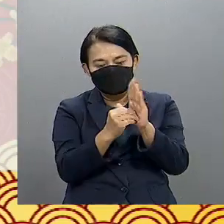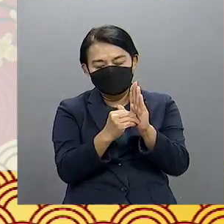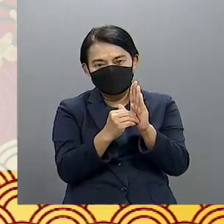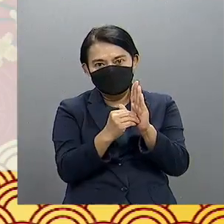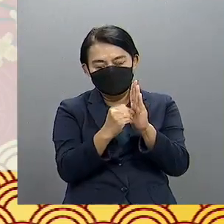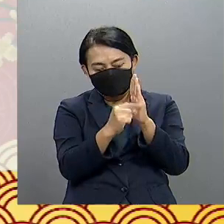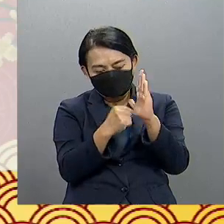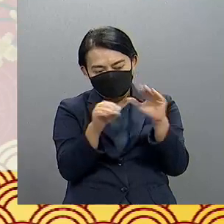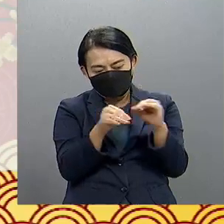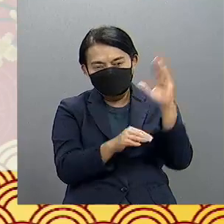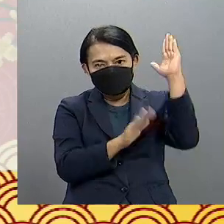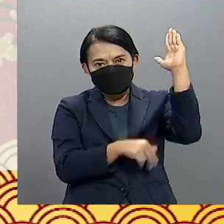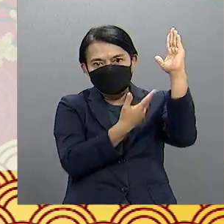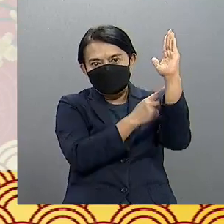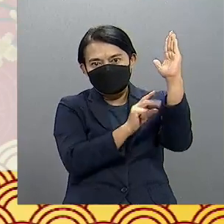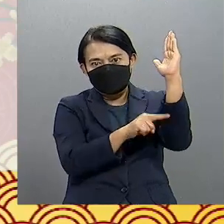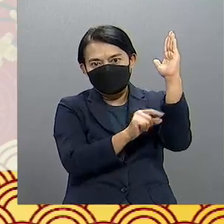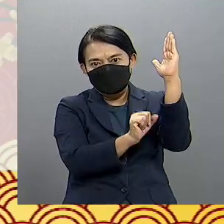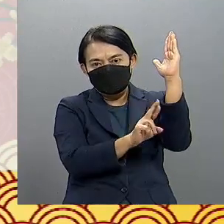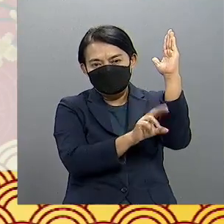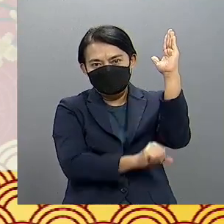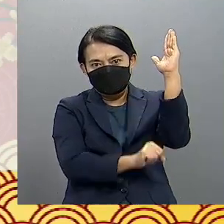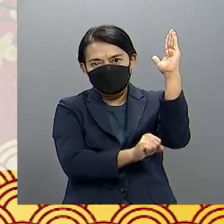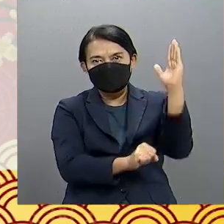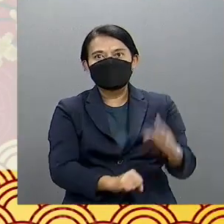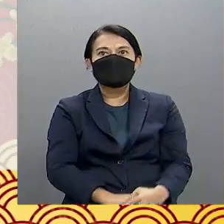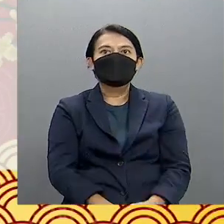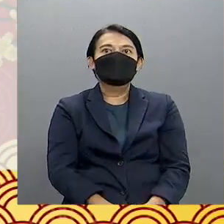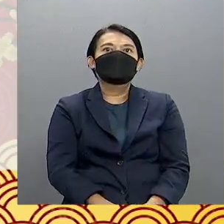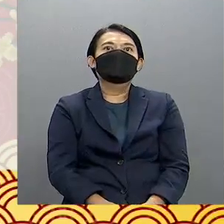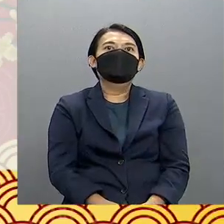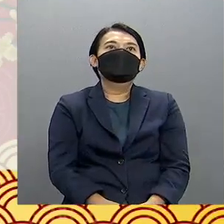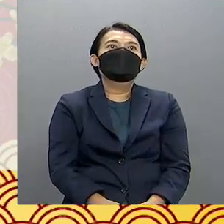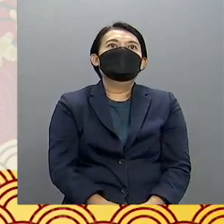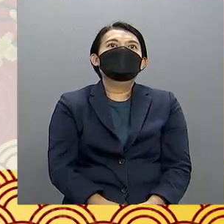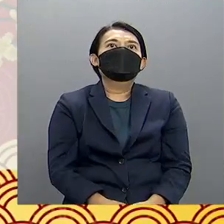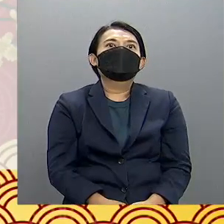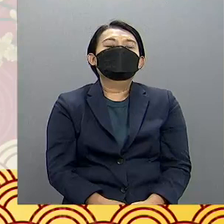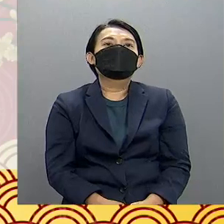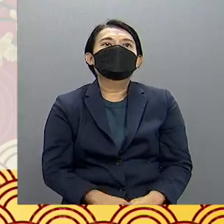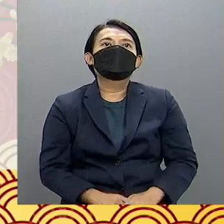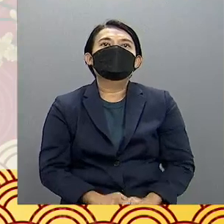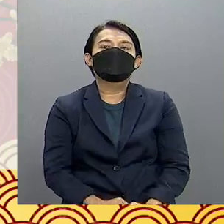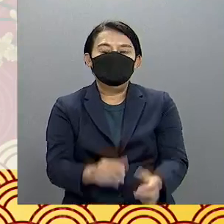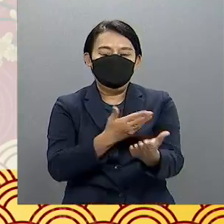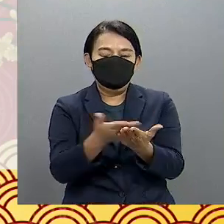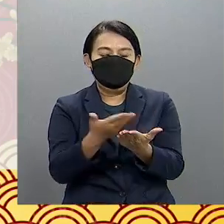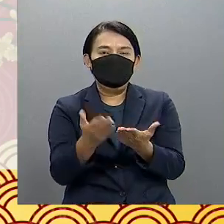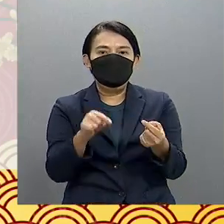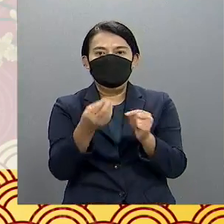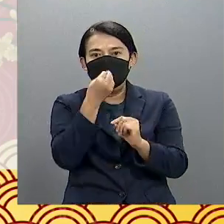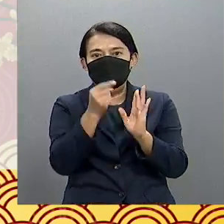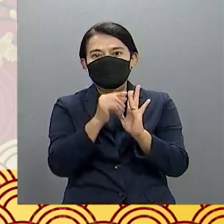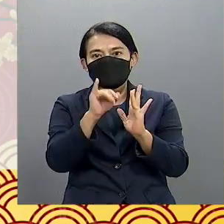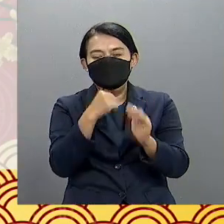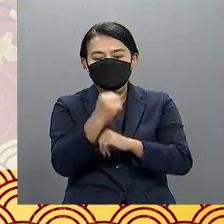เก็ตสุราษฎร์ธานีแล้วก็สงขลานะคะมาดูมูลค่าการใช้จ่ายในเทศกาลกินเจปีนี้กันบ้างค่ะก็อยู่ที่